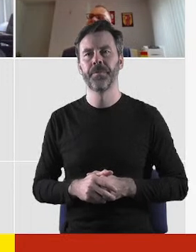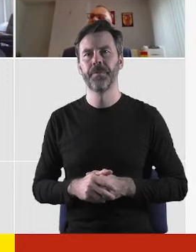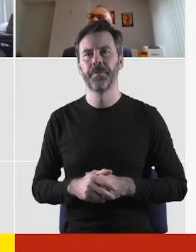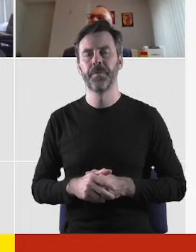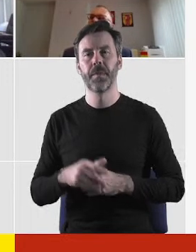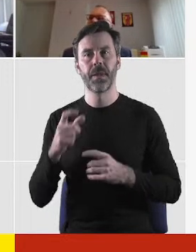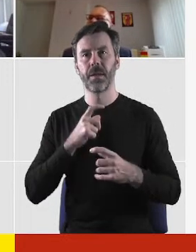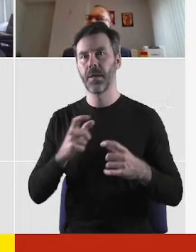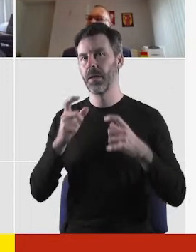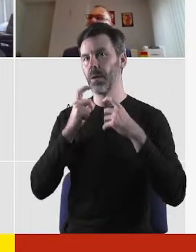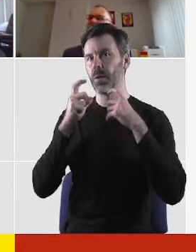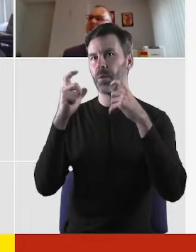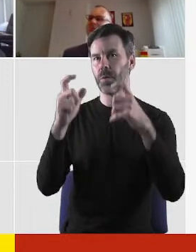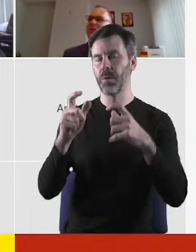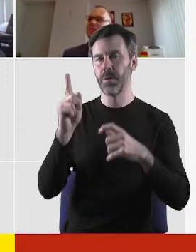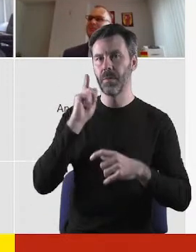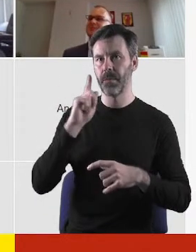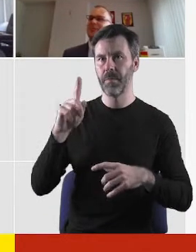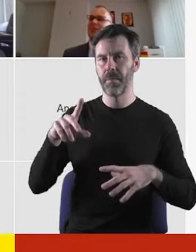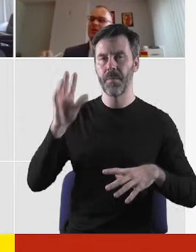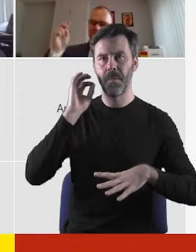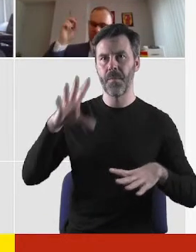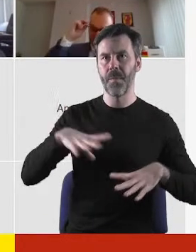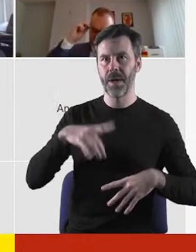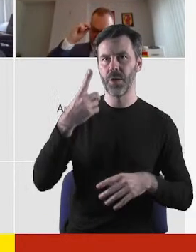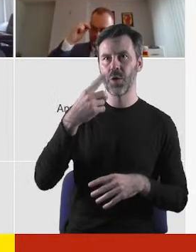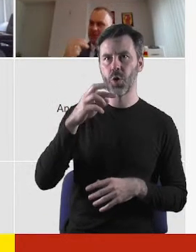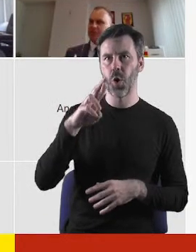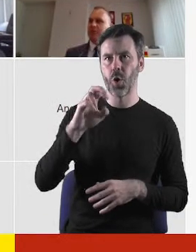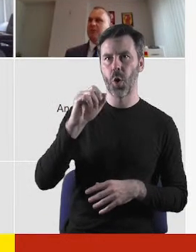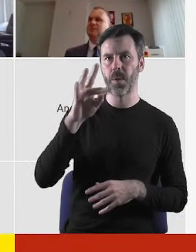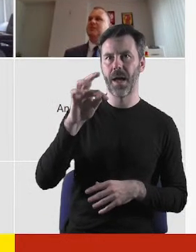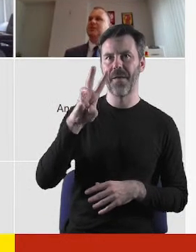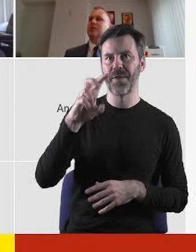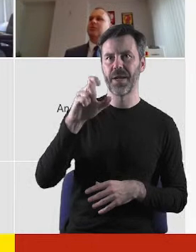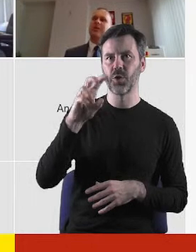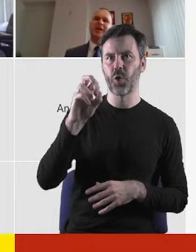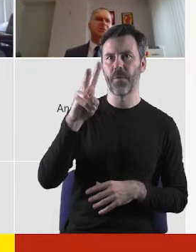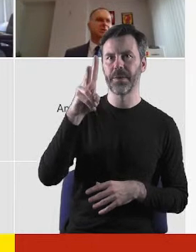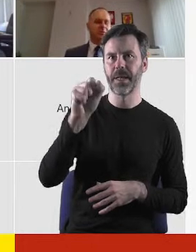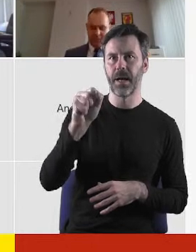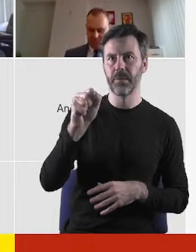Zgłaszam panią Dorotę Więckowską. Dziękuję bardzo. Czy pani radna wyraża zgodę?